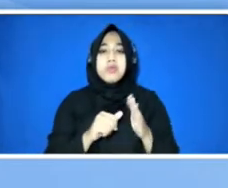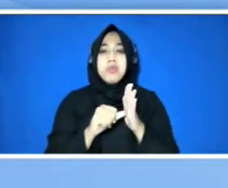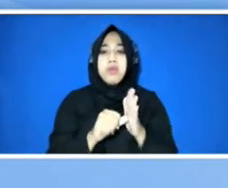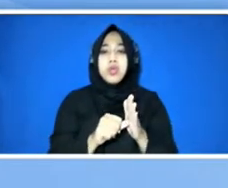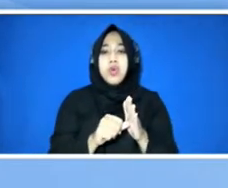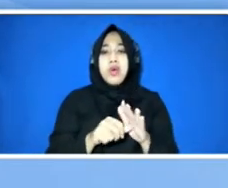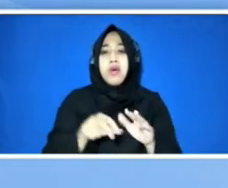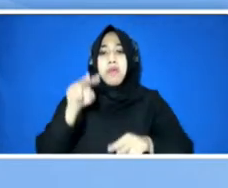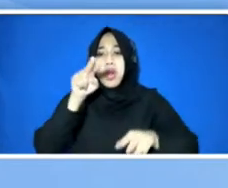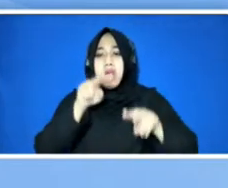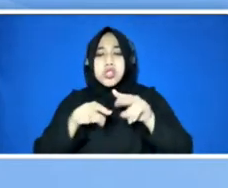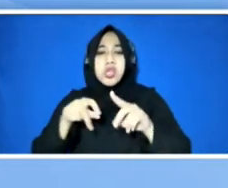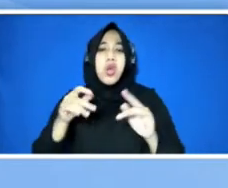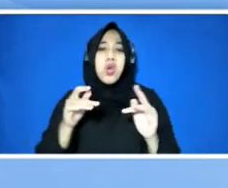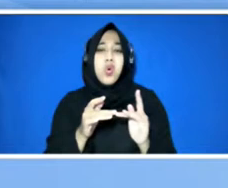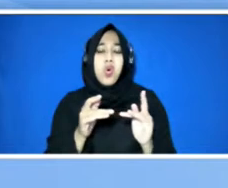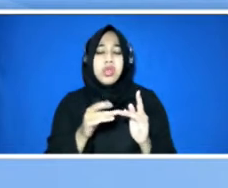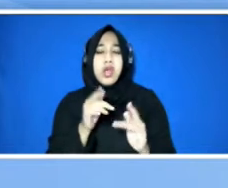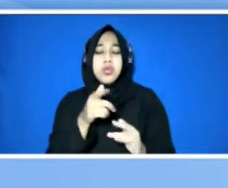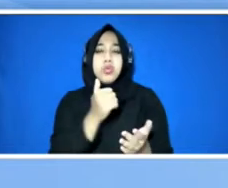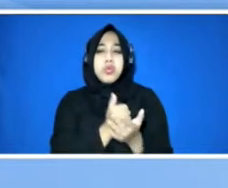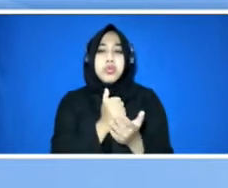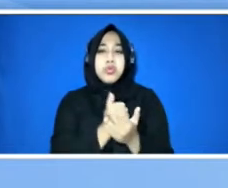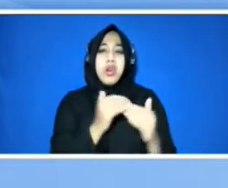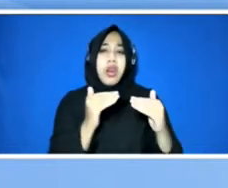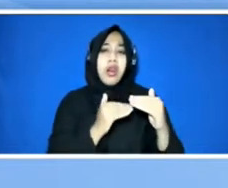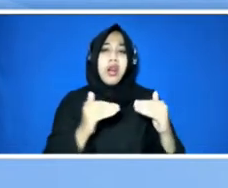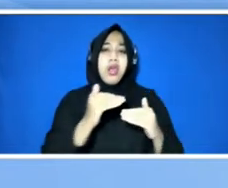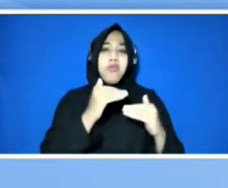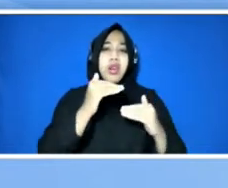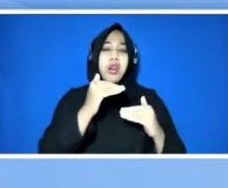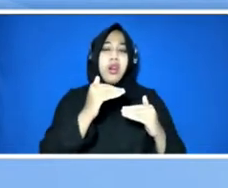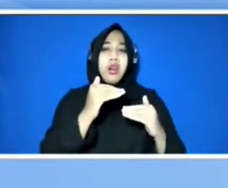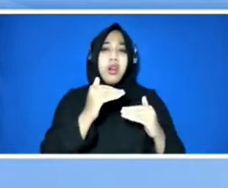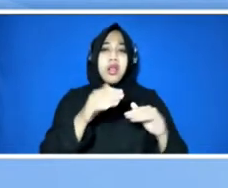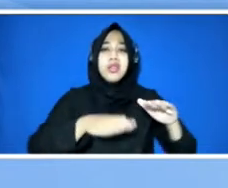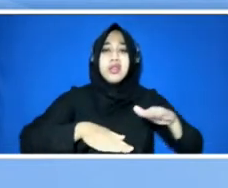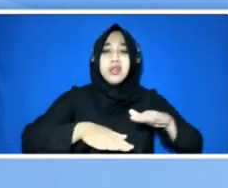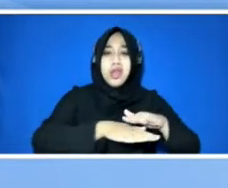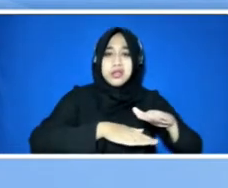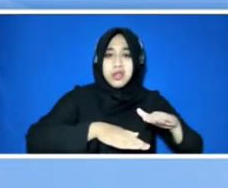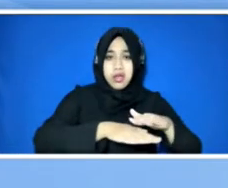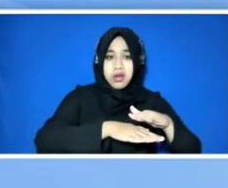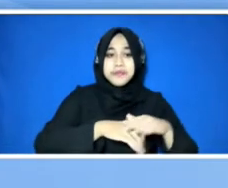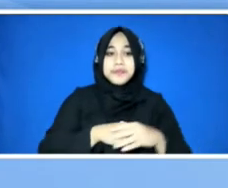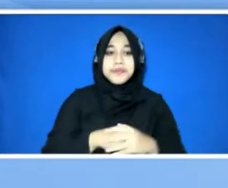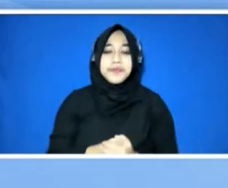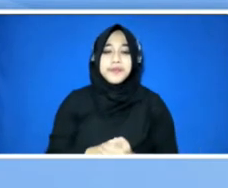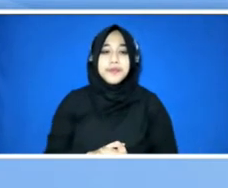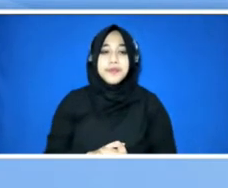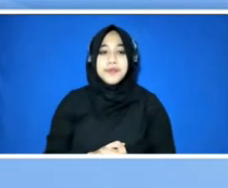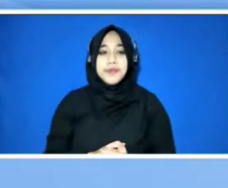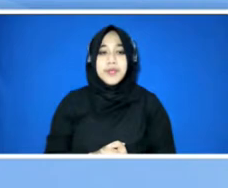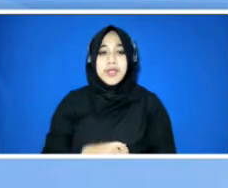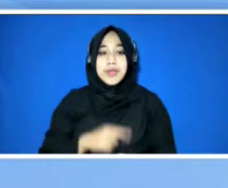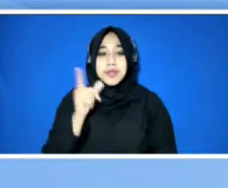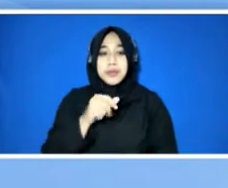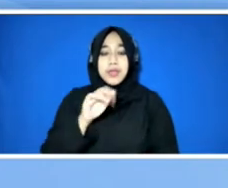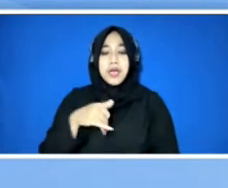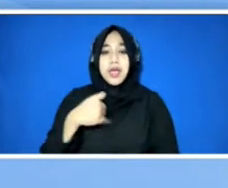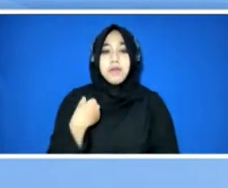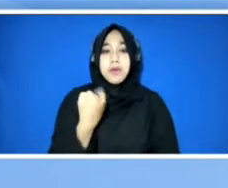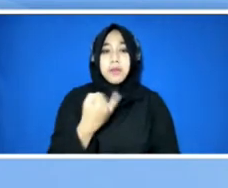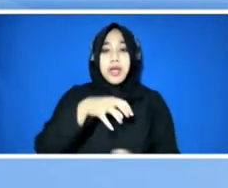melacakkan kontak, itu kan level yang paling dasar gitu ya. Saya percepat saja, ada beberapa tempat